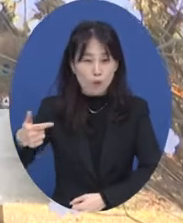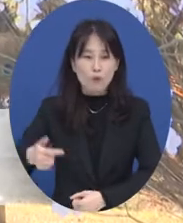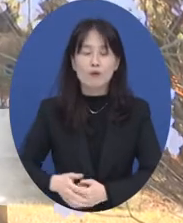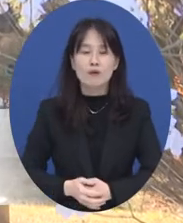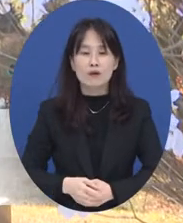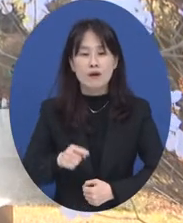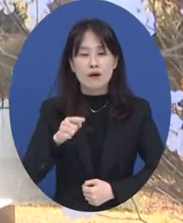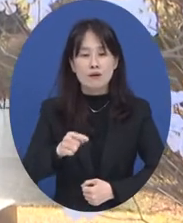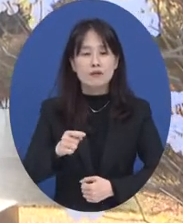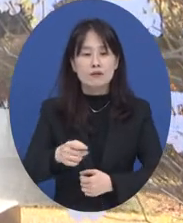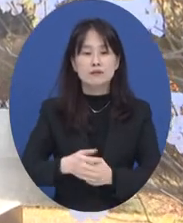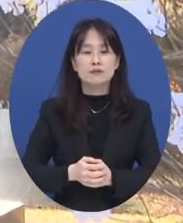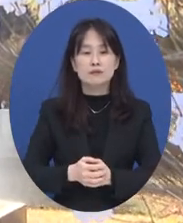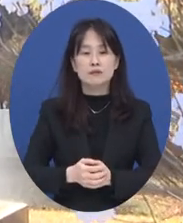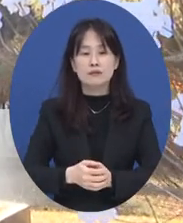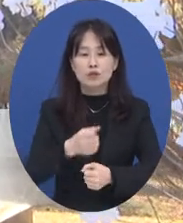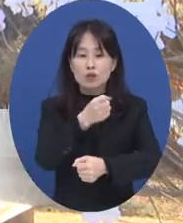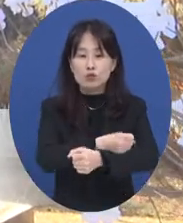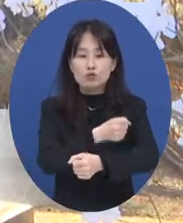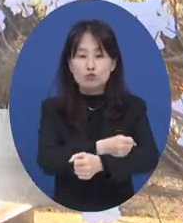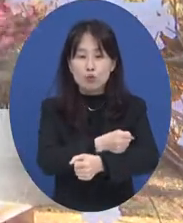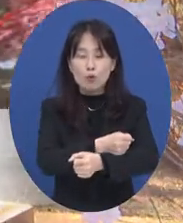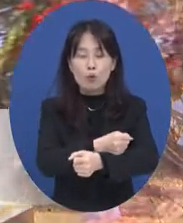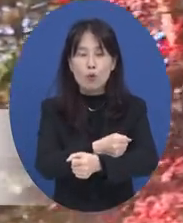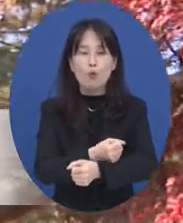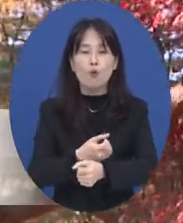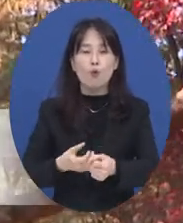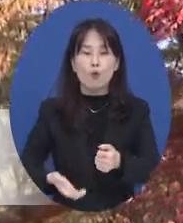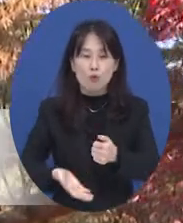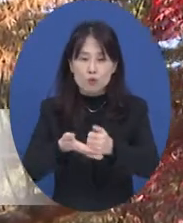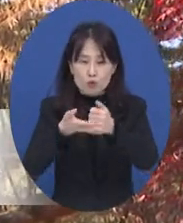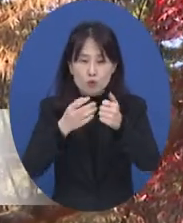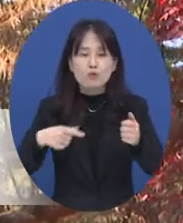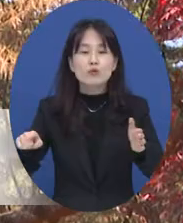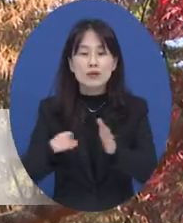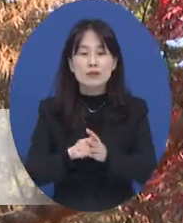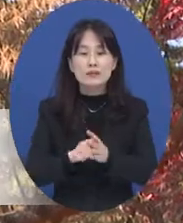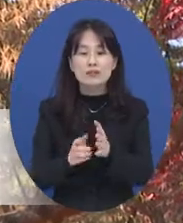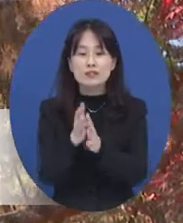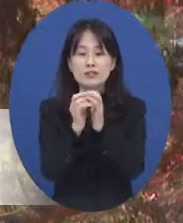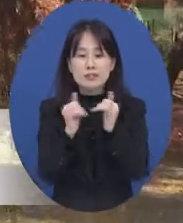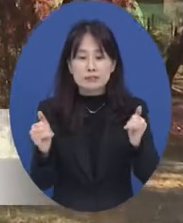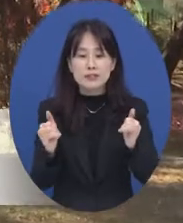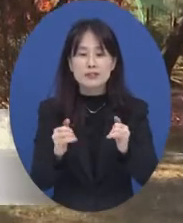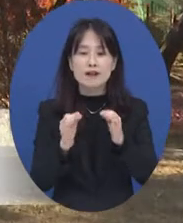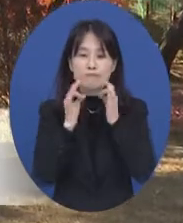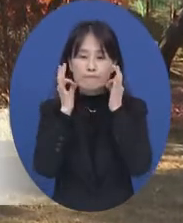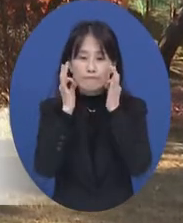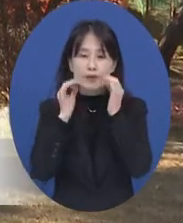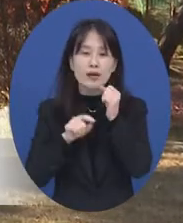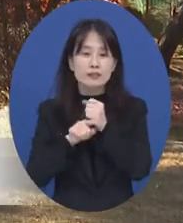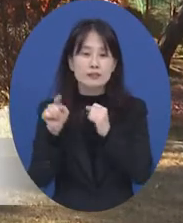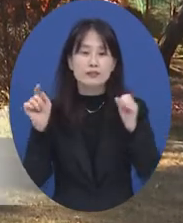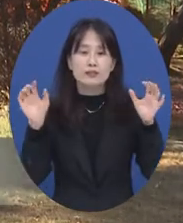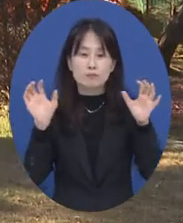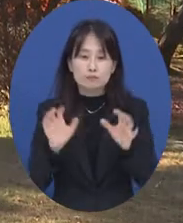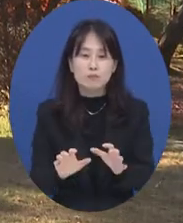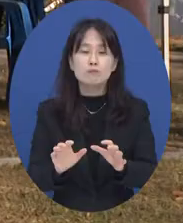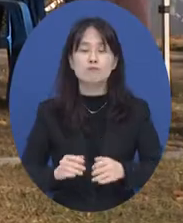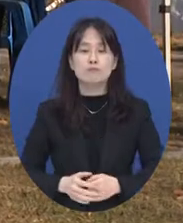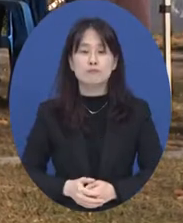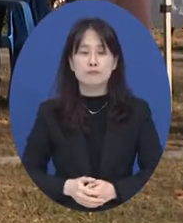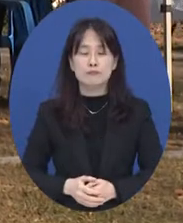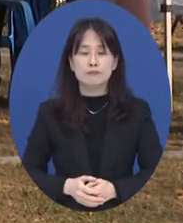공로가 지대하여 그 덕을 현창하기 위해 시민과 어깨에서 정성껏 뜻을